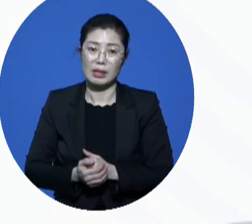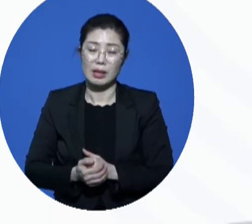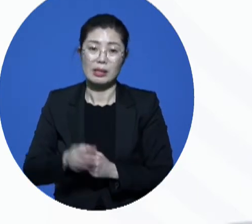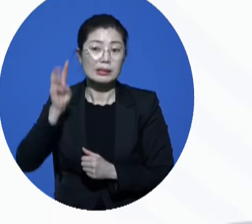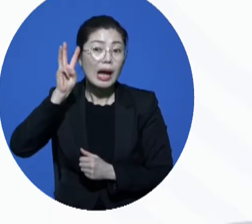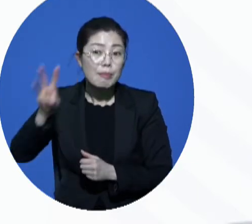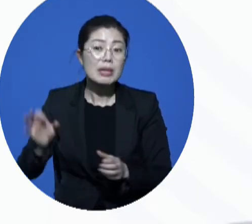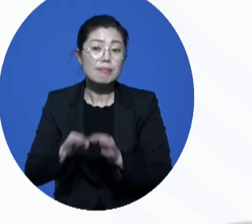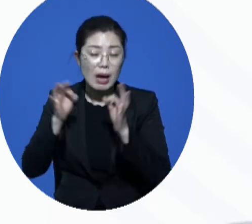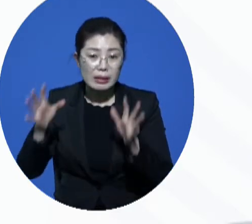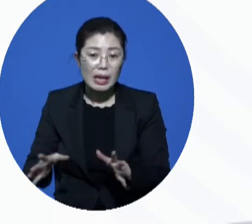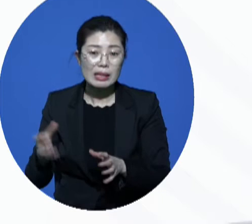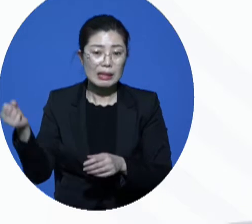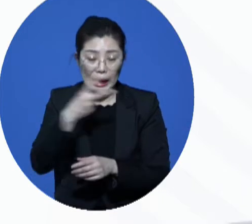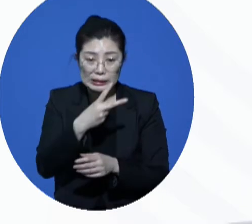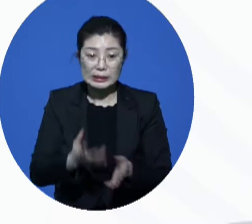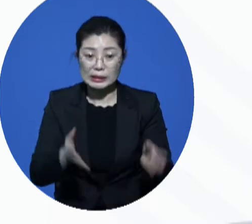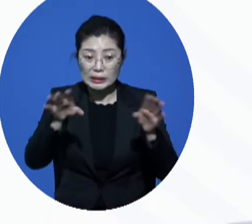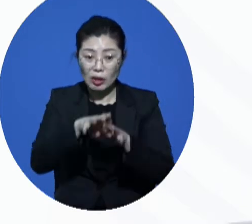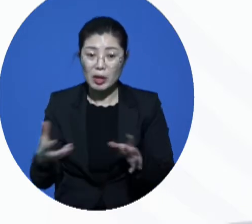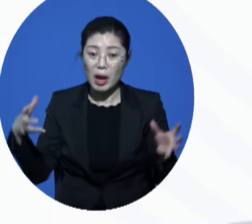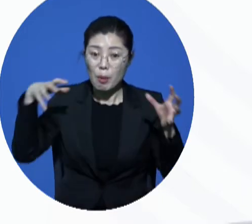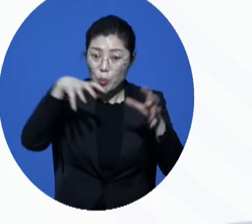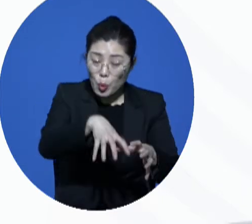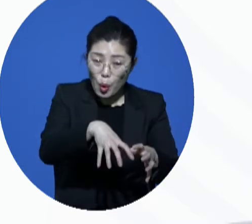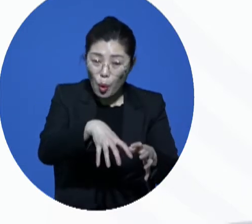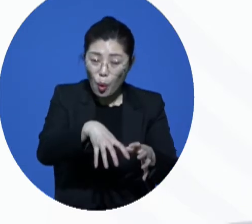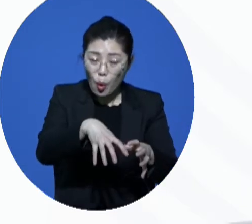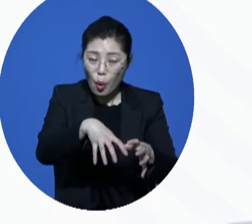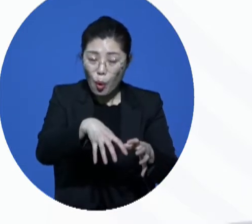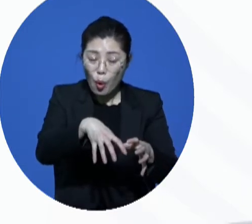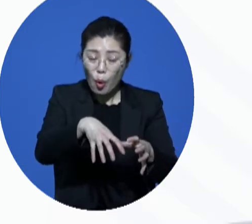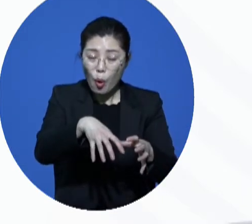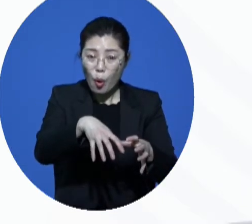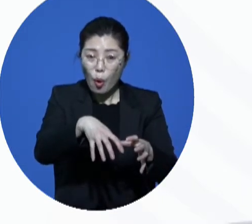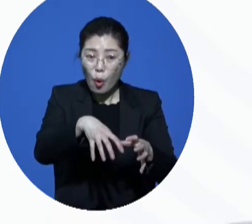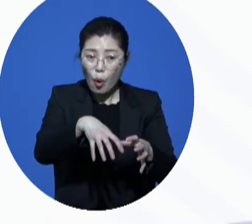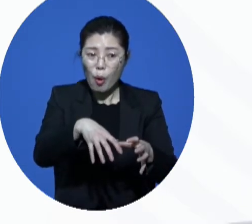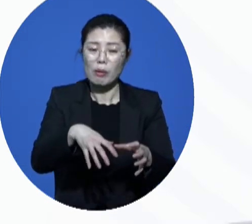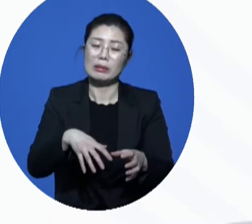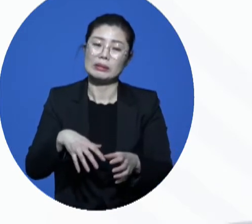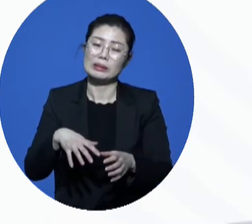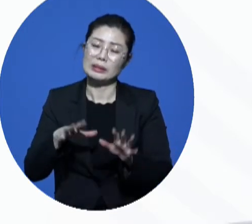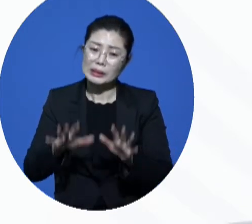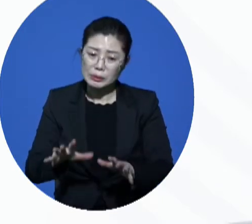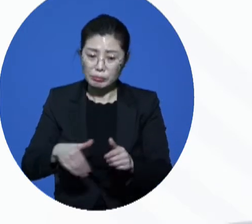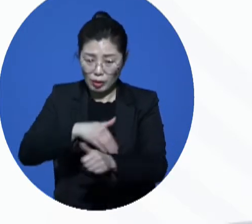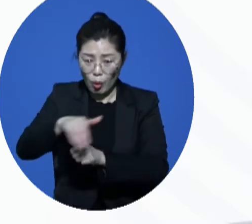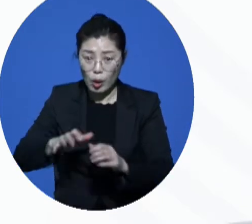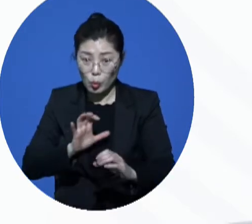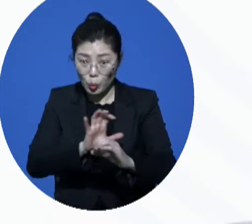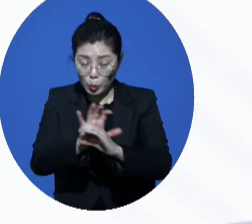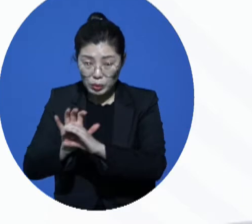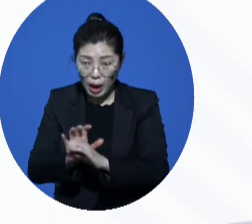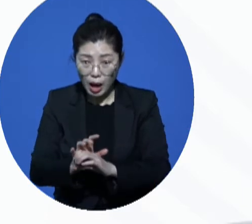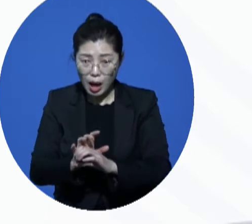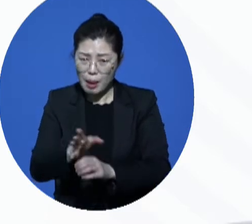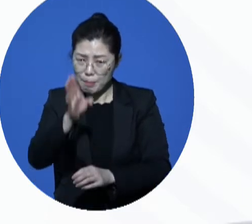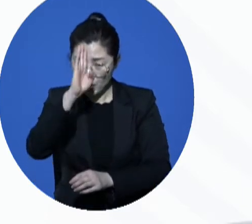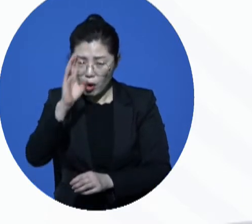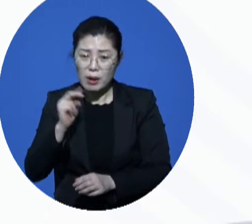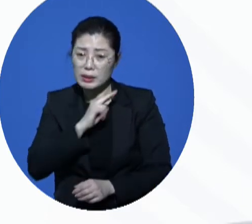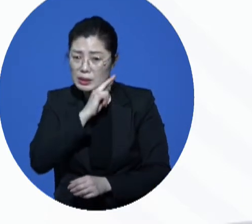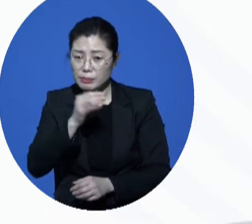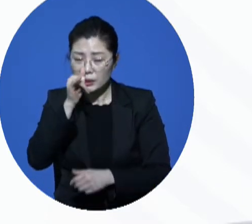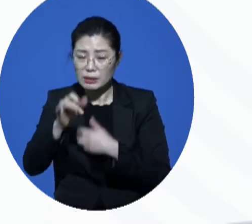이들을 다 들여보내는 것들을 감행하면서 자가격리 2주의 원칙도 지키지 않게 되는 것들을 저희가 확인하게 되고요.